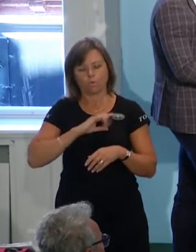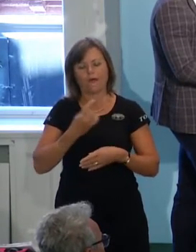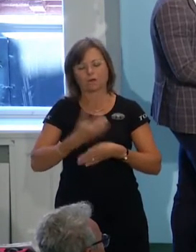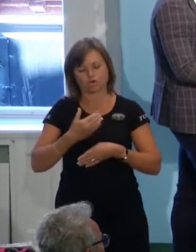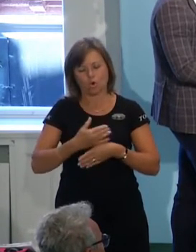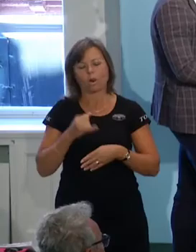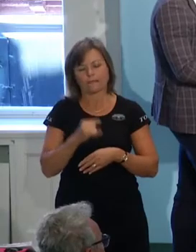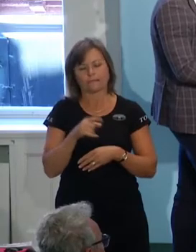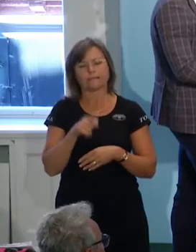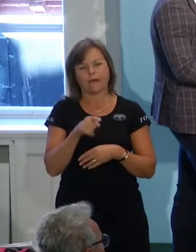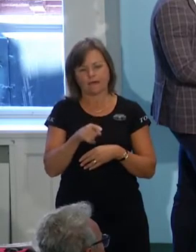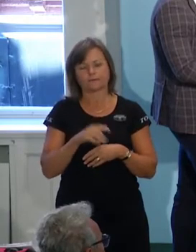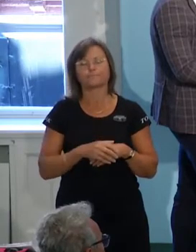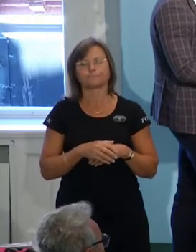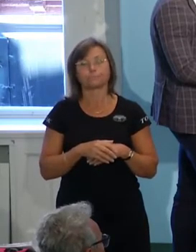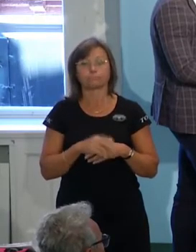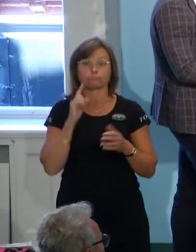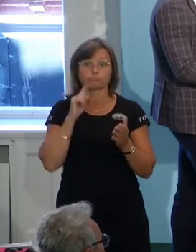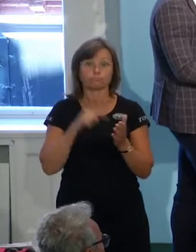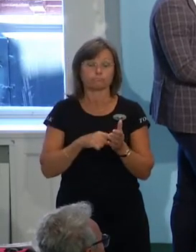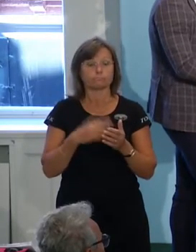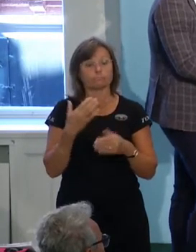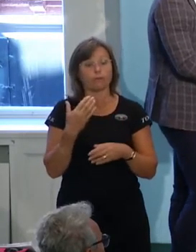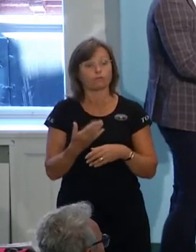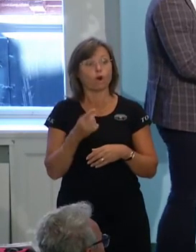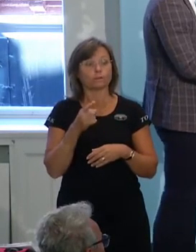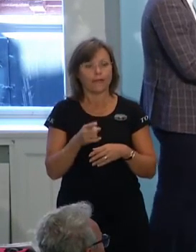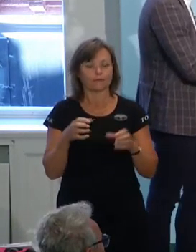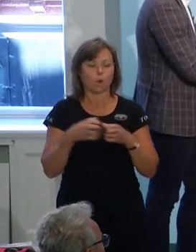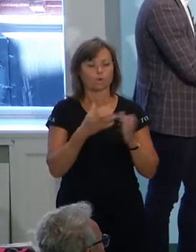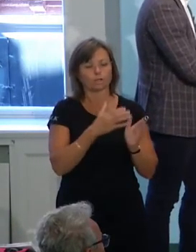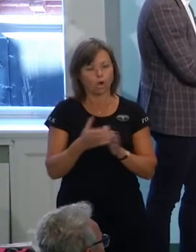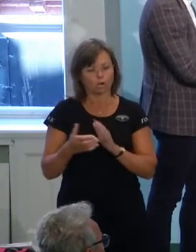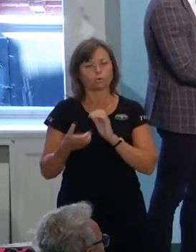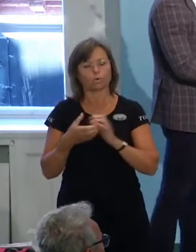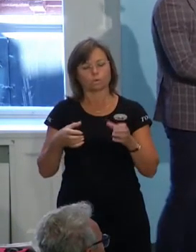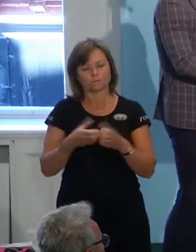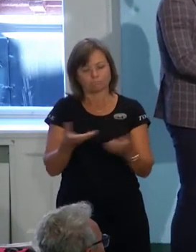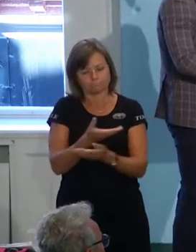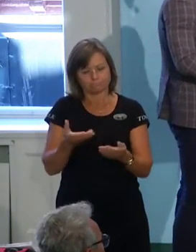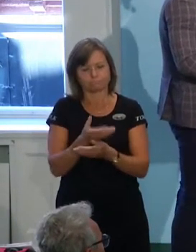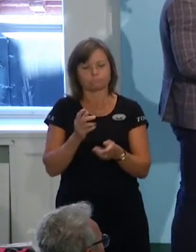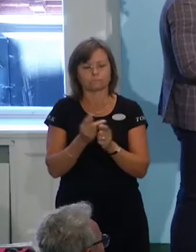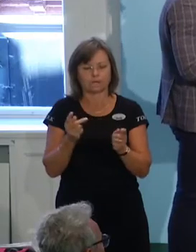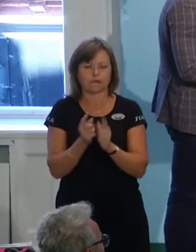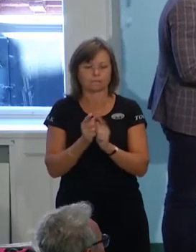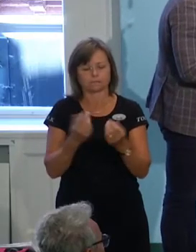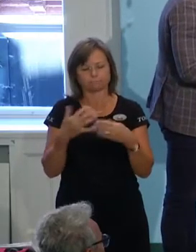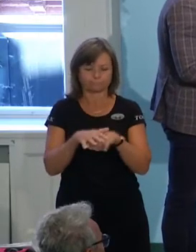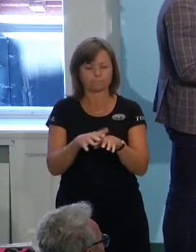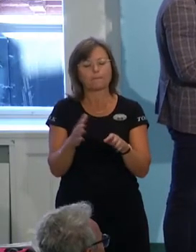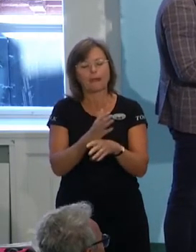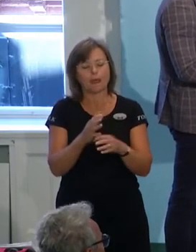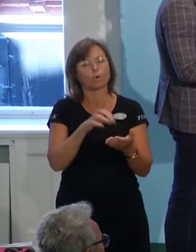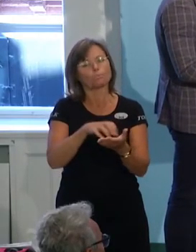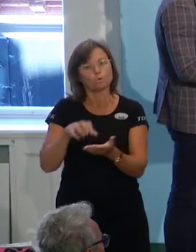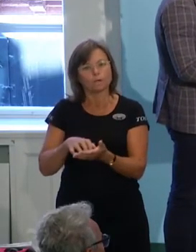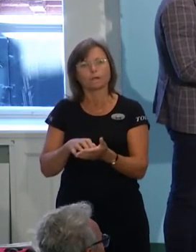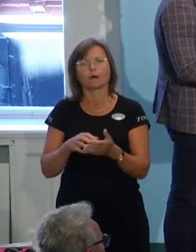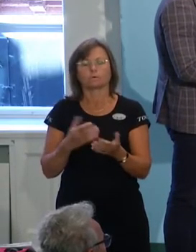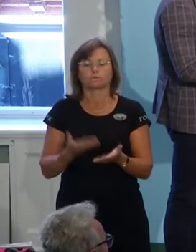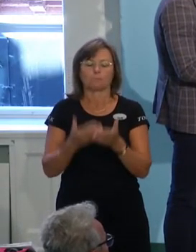här sammanhanget, för att vara just den här koordinatorn och samarbetet och kanske kittet mellan kommunerna för att hjälpa till att skapa